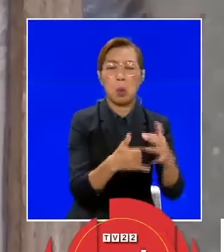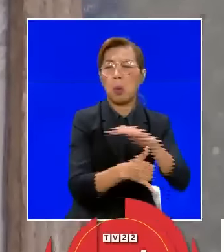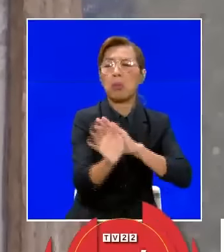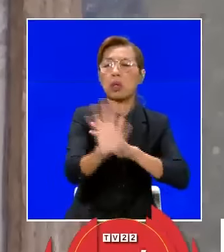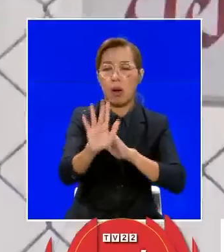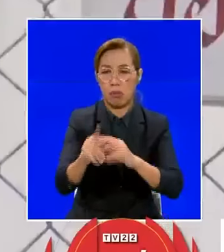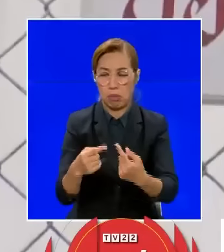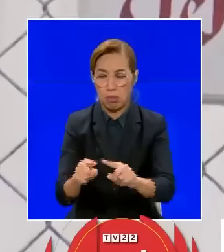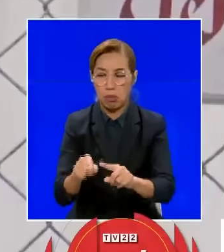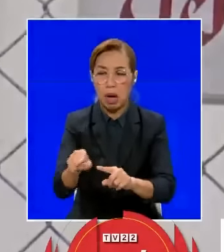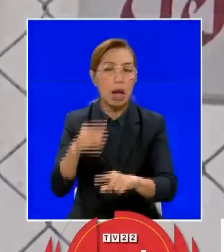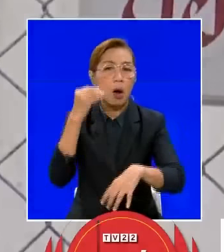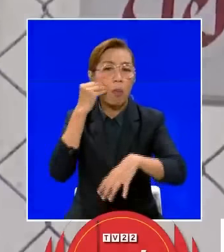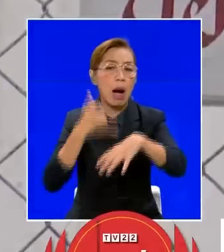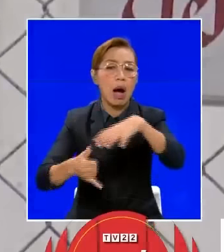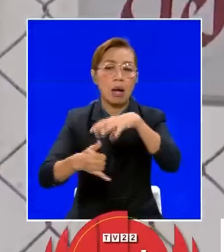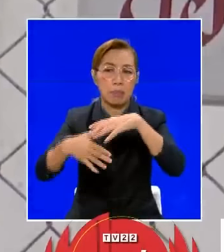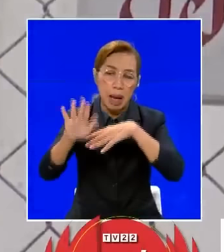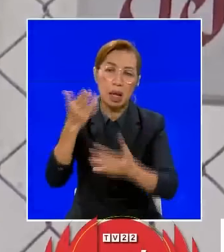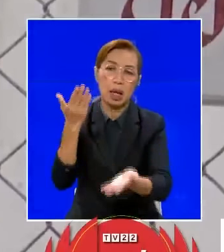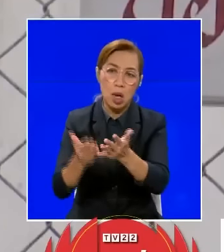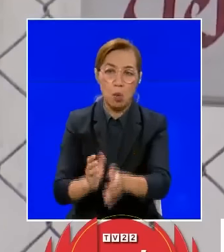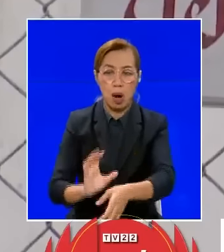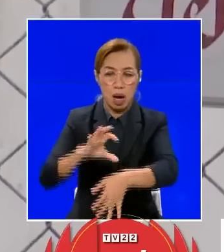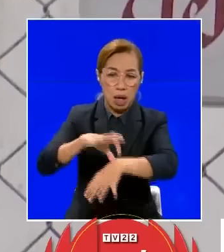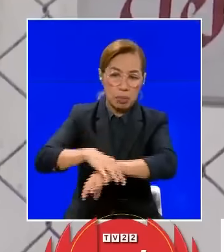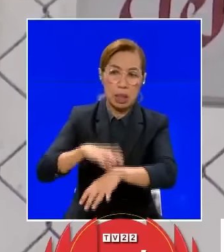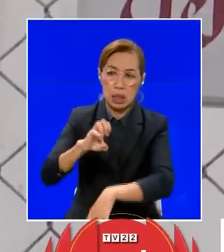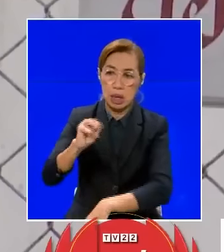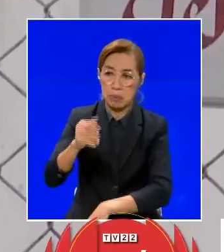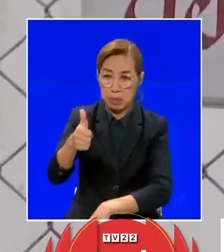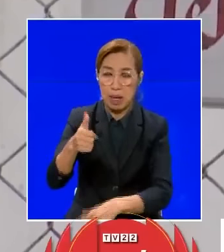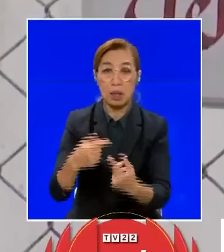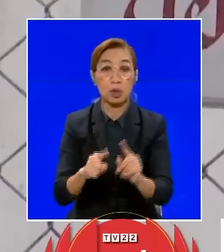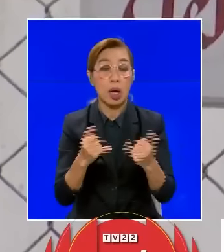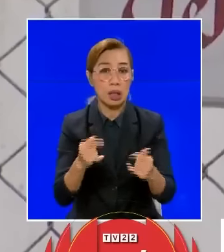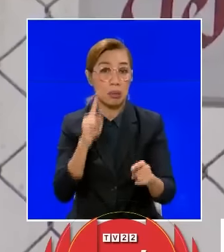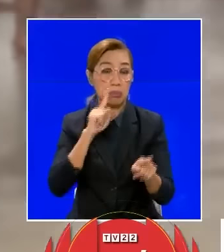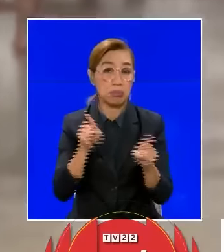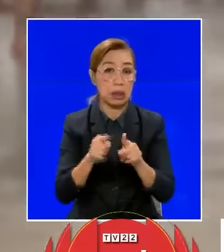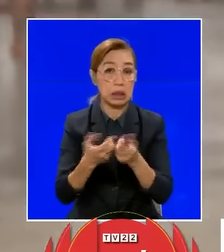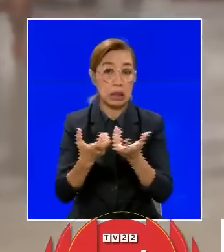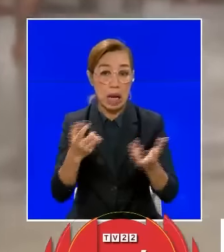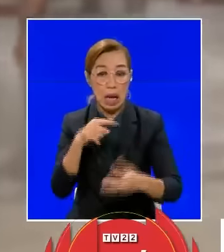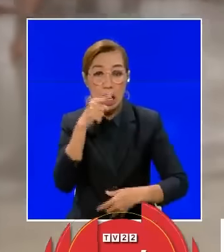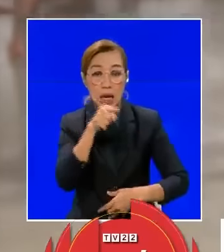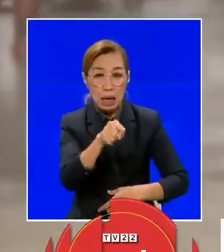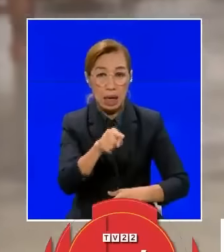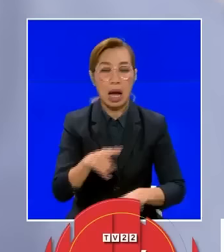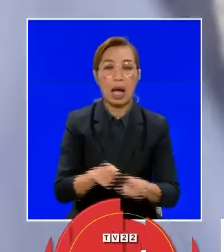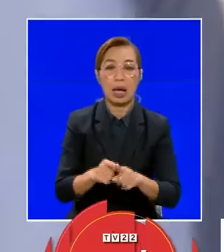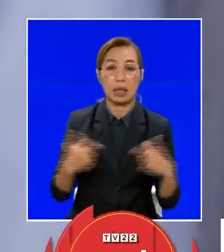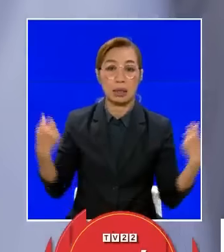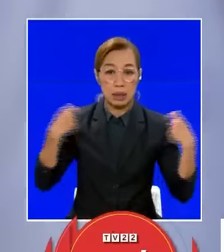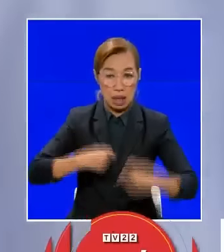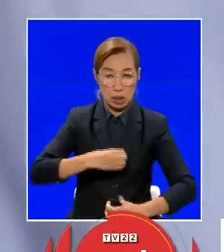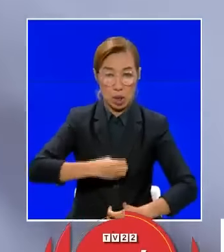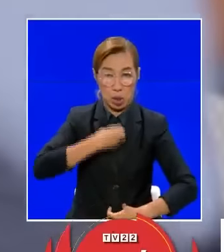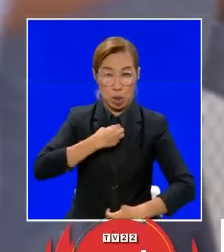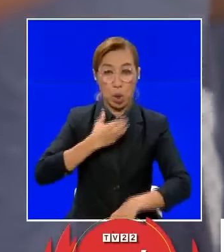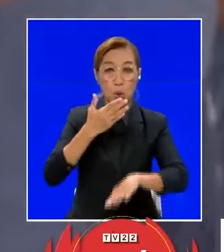ตอนนี้พยายามจะแยกคนที่ได้ประกันนะครับเมื่อต้องไปขึ้นศาลก็จะใส่สูทแต่คนที่ไม่ได้ประกันก็จะใส่ชุดสีลูกวัว